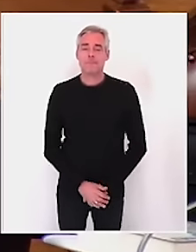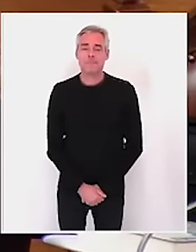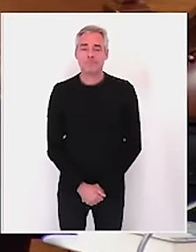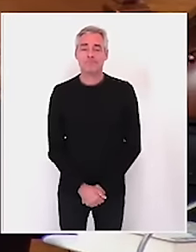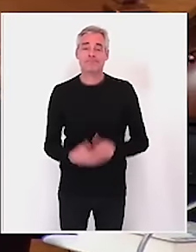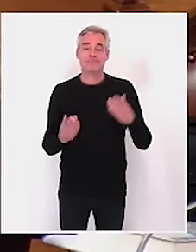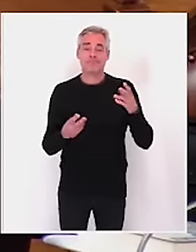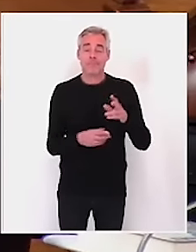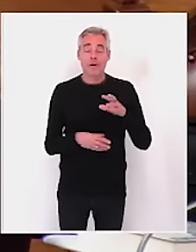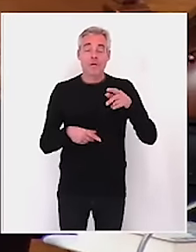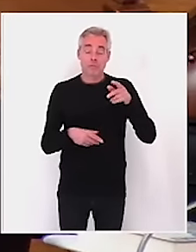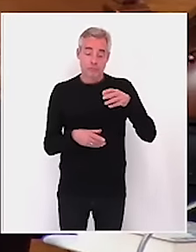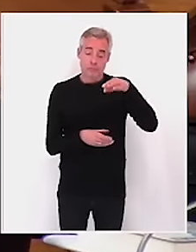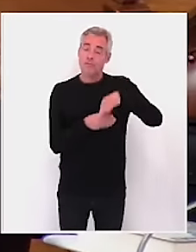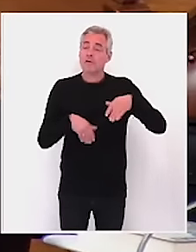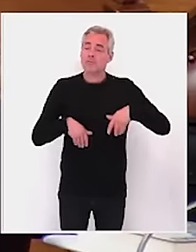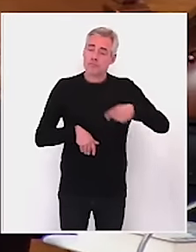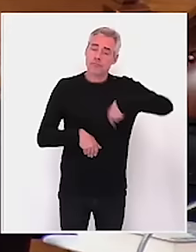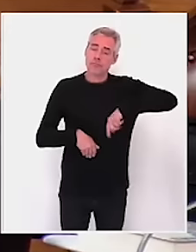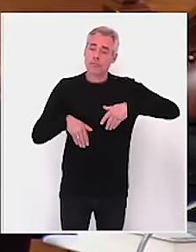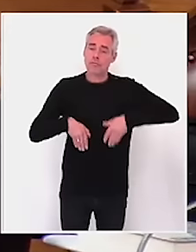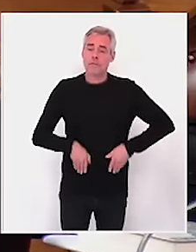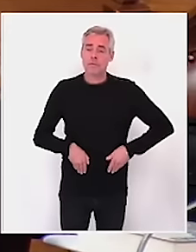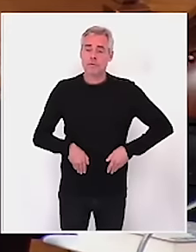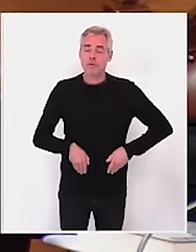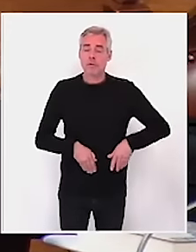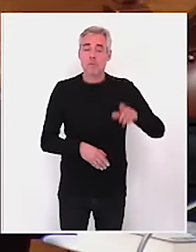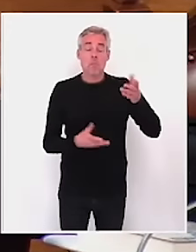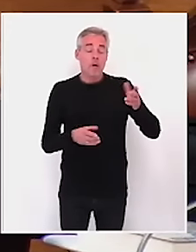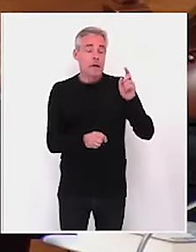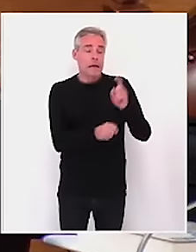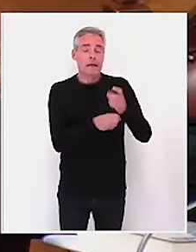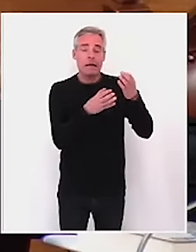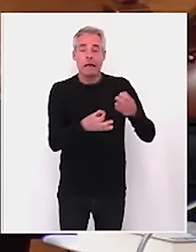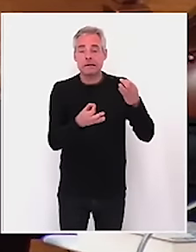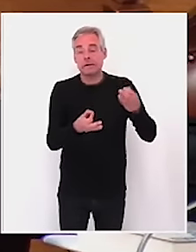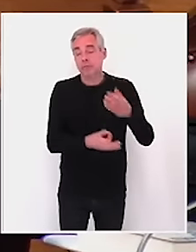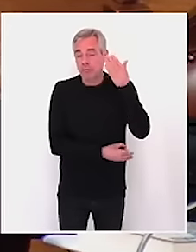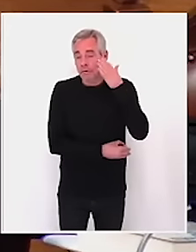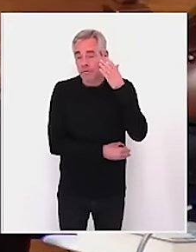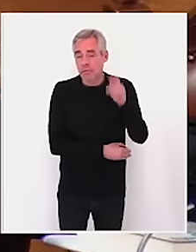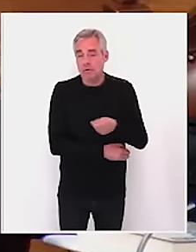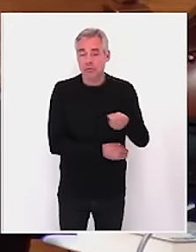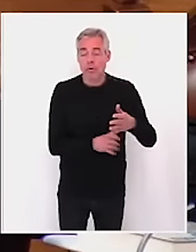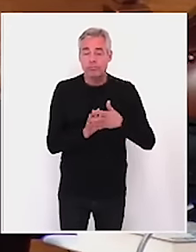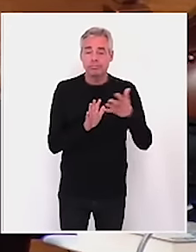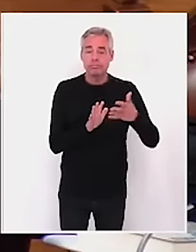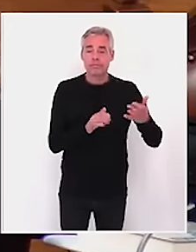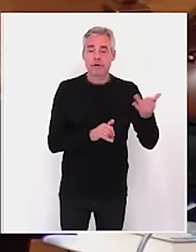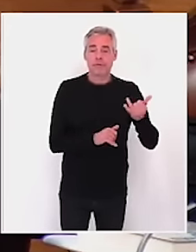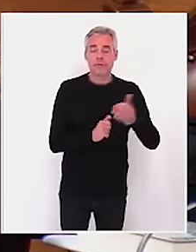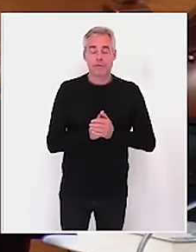Alors, comme d'habitude, on s'abstient sur ces délibérations-là. Critique classique, mais on ne va pas s'étendre là-dessus. Il y a